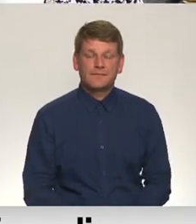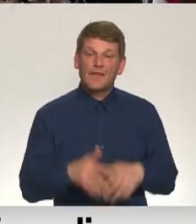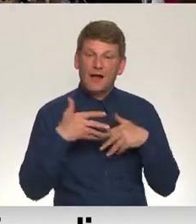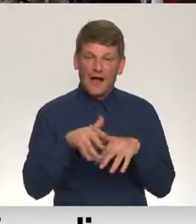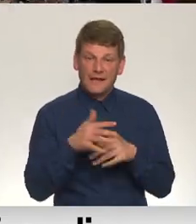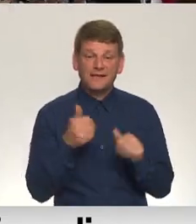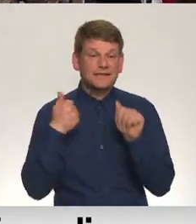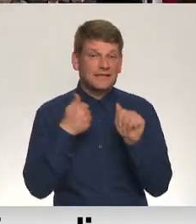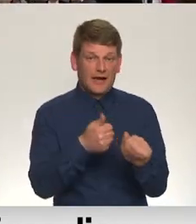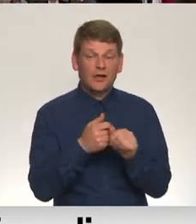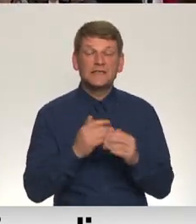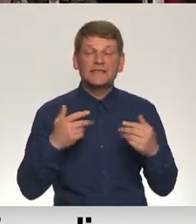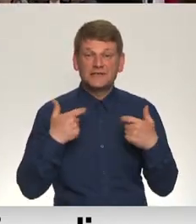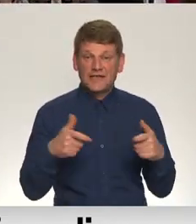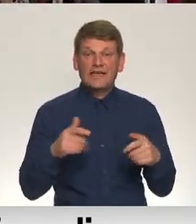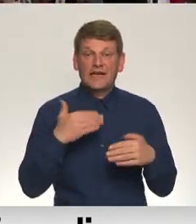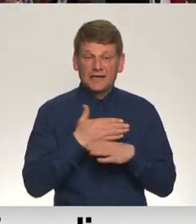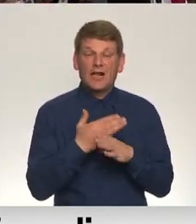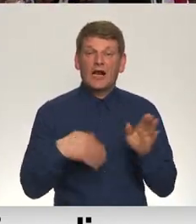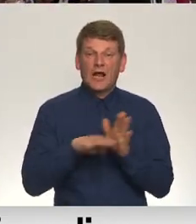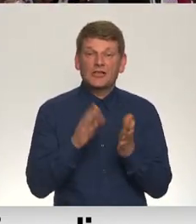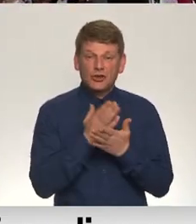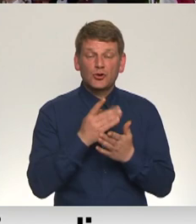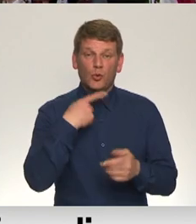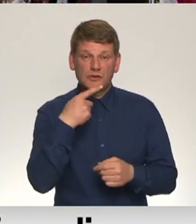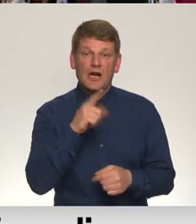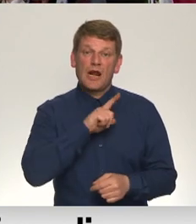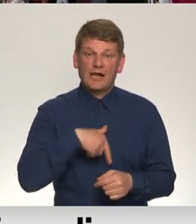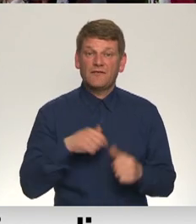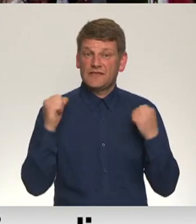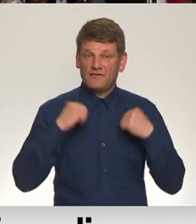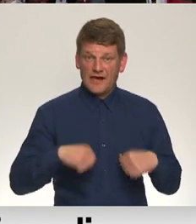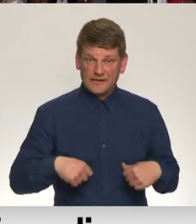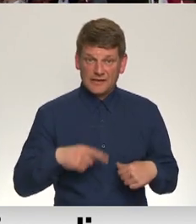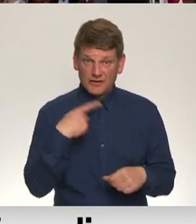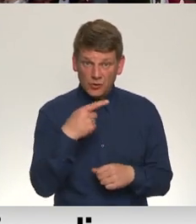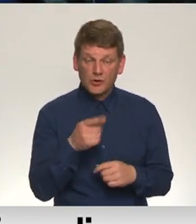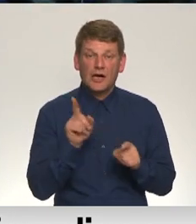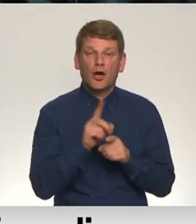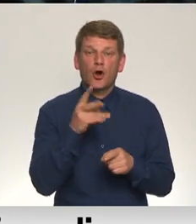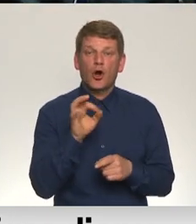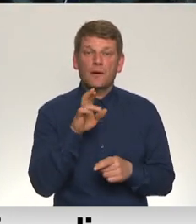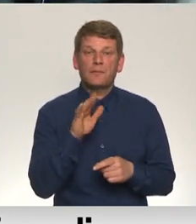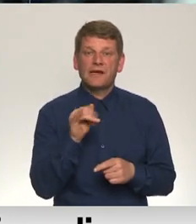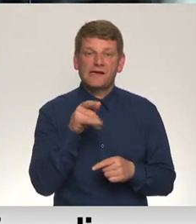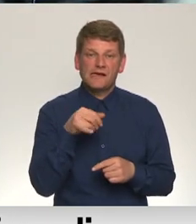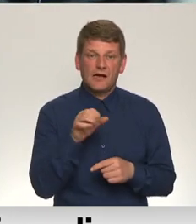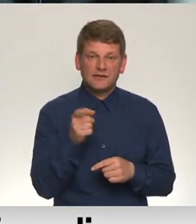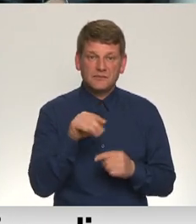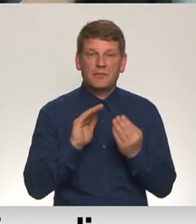Gājienam seko svinīgā daļa, klātesošos uzrunājot gan Latvijas vēstniecei, gan Korbijas pilsētas